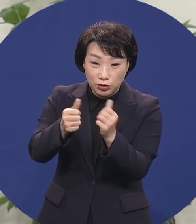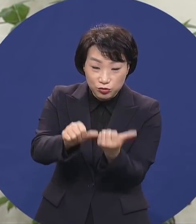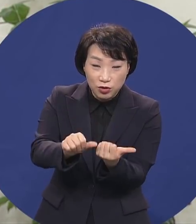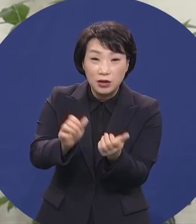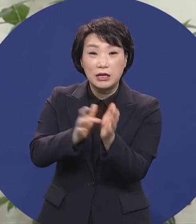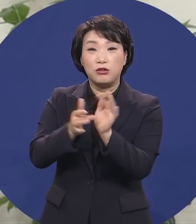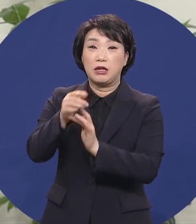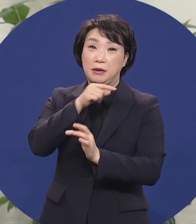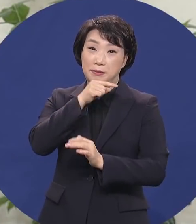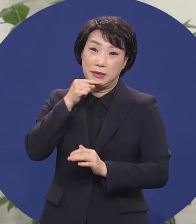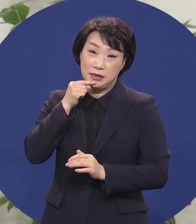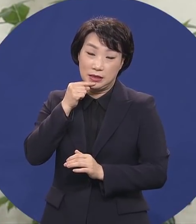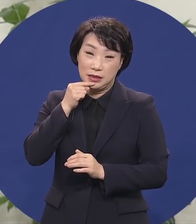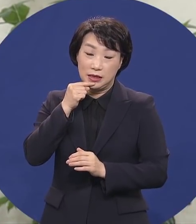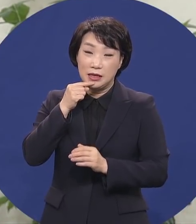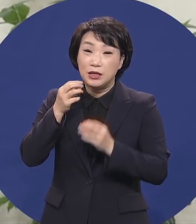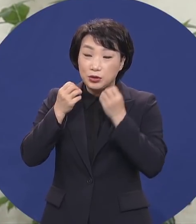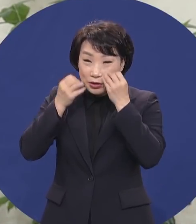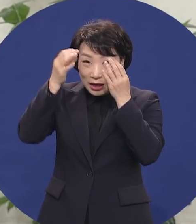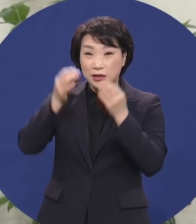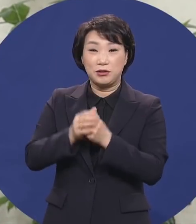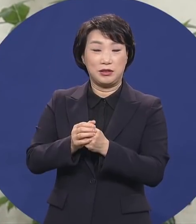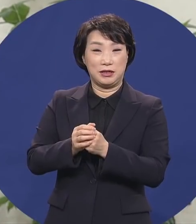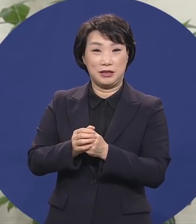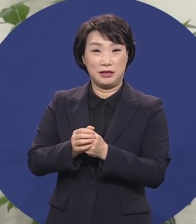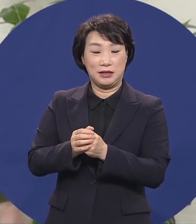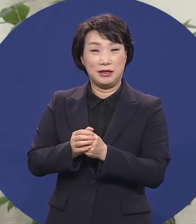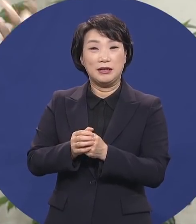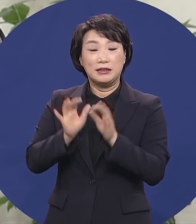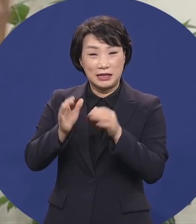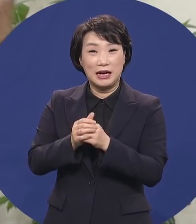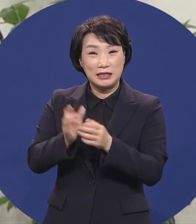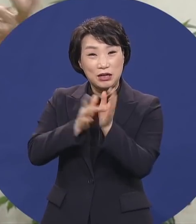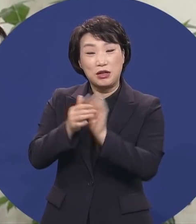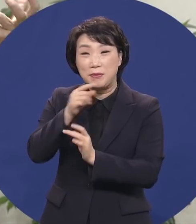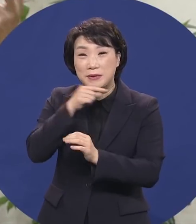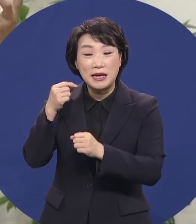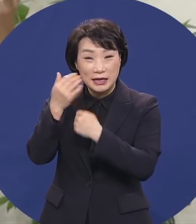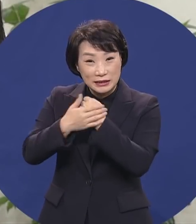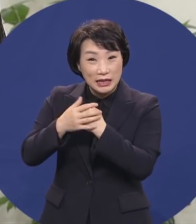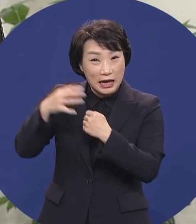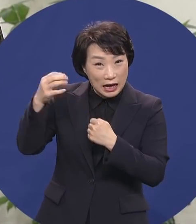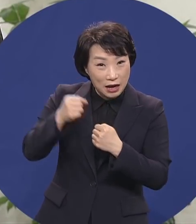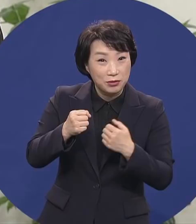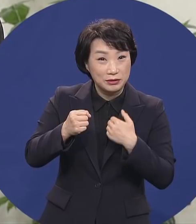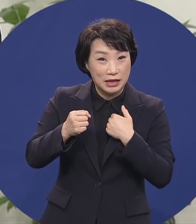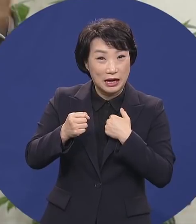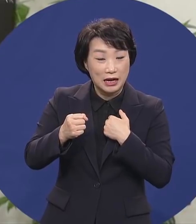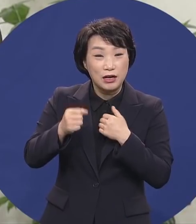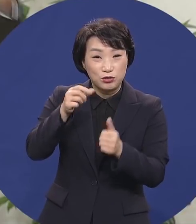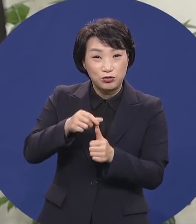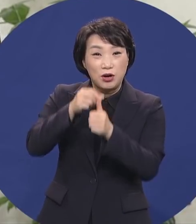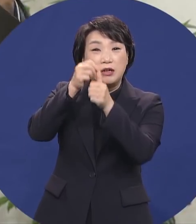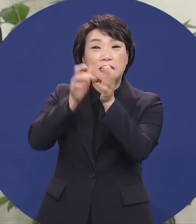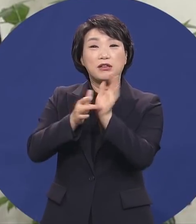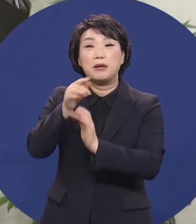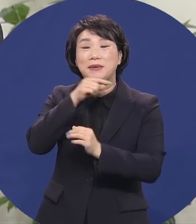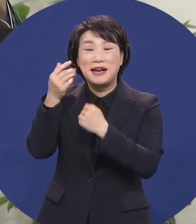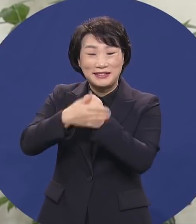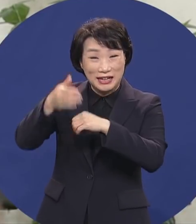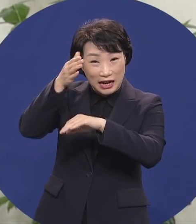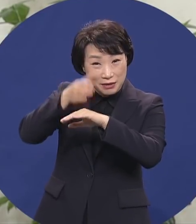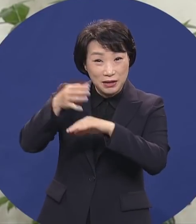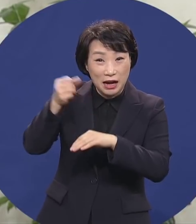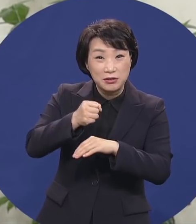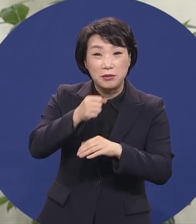피라고는 위대한 제물을 들고 날고 나시니 피의 은혜 감사해서 피 흘리신 분에게